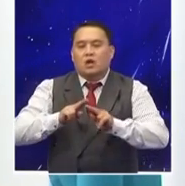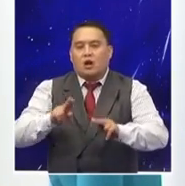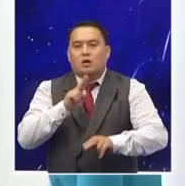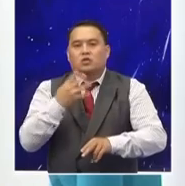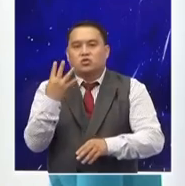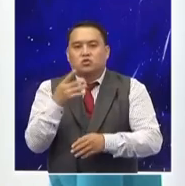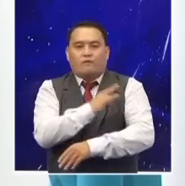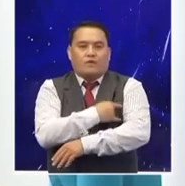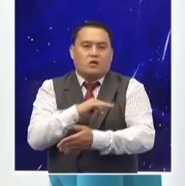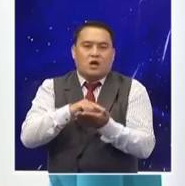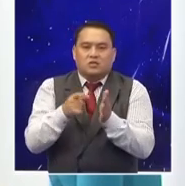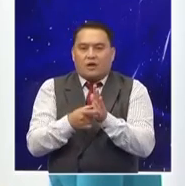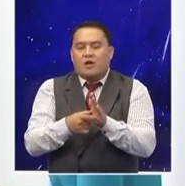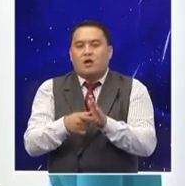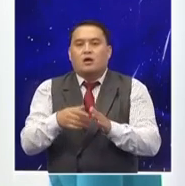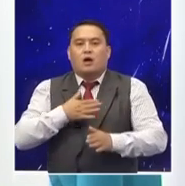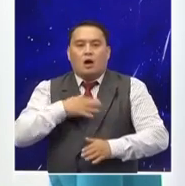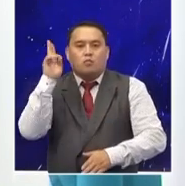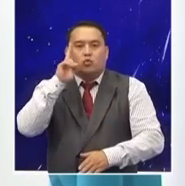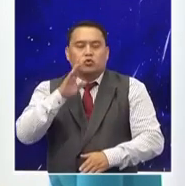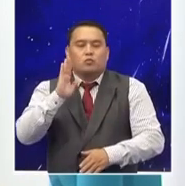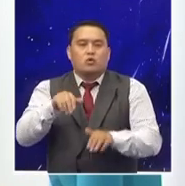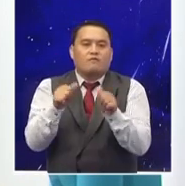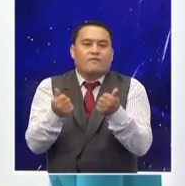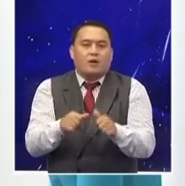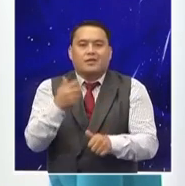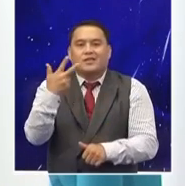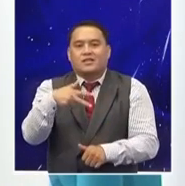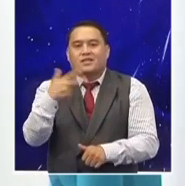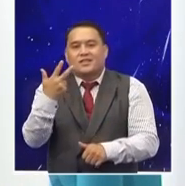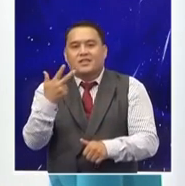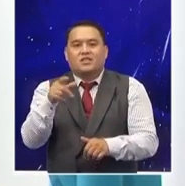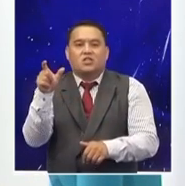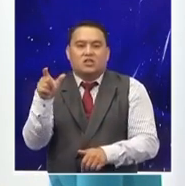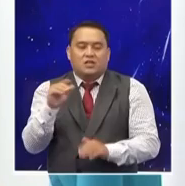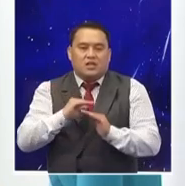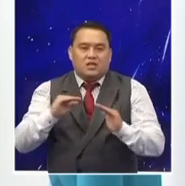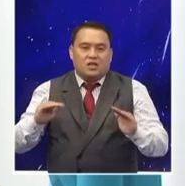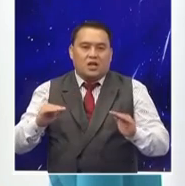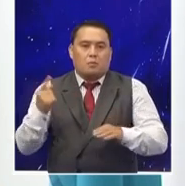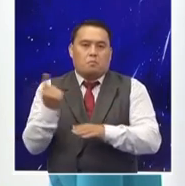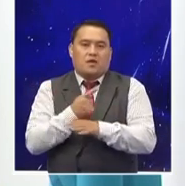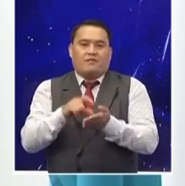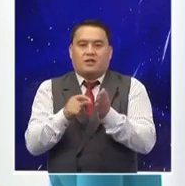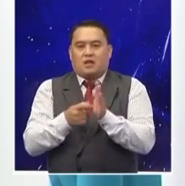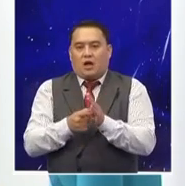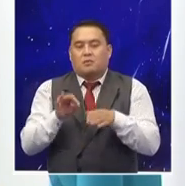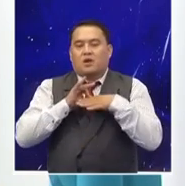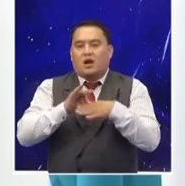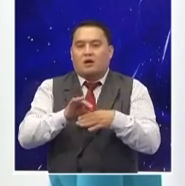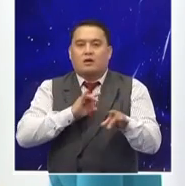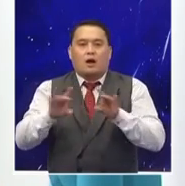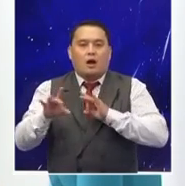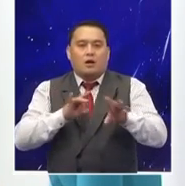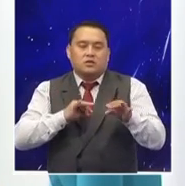в 4 дежурных классах нашей школе обучаться в традиционном формате будут 33 первоклассника перед началом учебы с родителями и учителями проведена разъяснительная